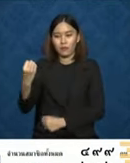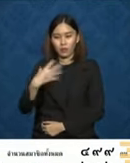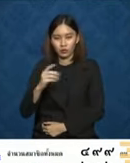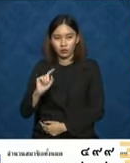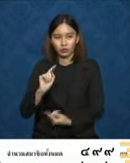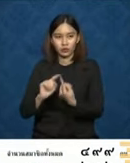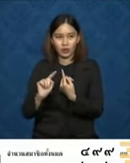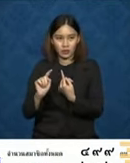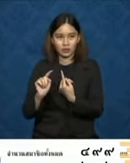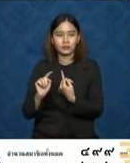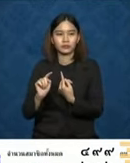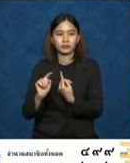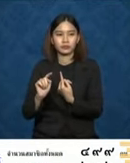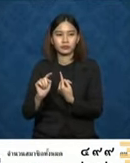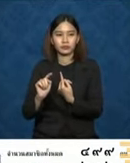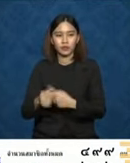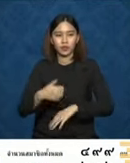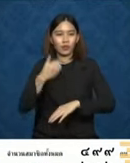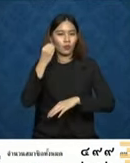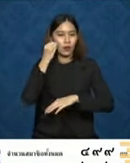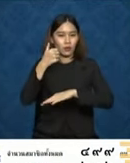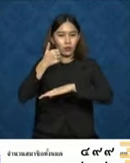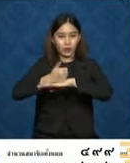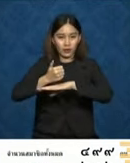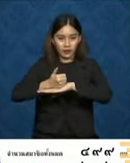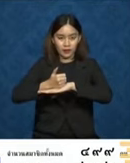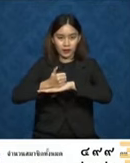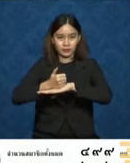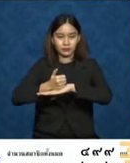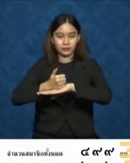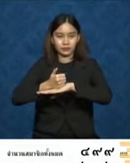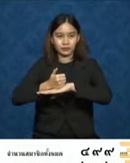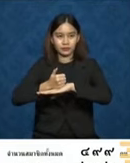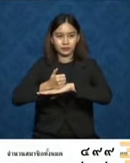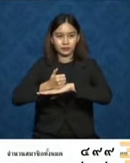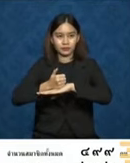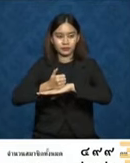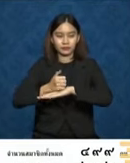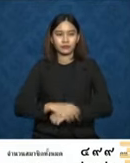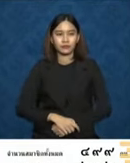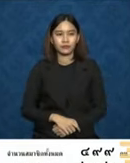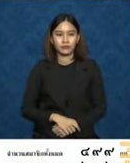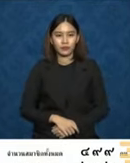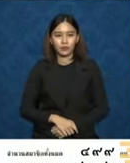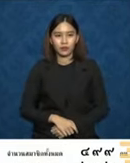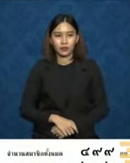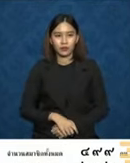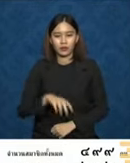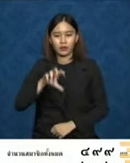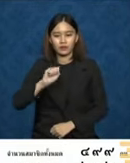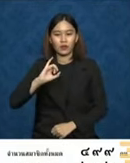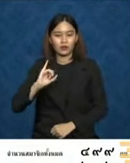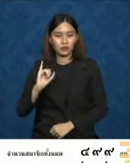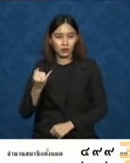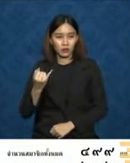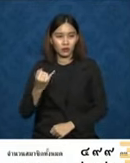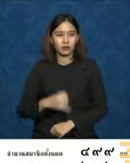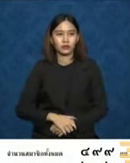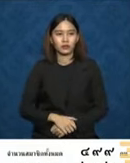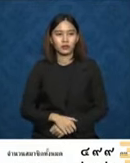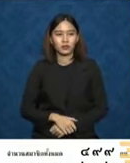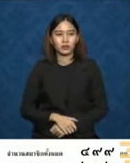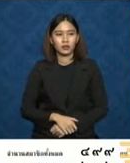กำนันตำบลโนนก่อผู้ใหญ่สมัยคงยืนผู้ใหญ่บ้านห้วยเดื่อสมาชิกสภาองค์การบริหารสวนตำบลโนนก่อนนะ